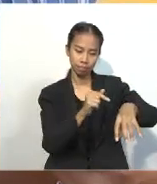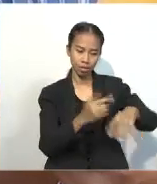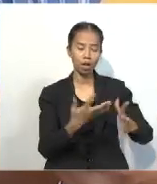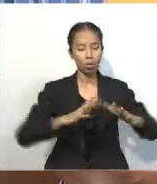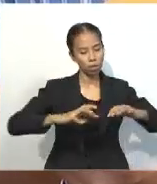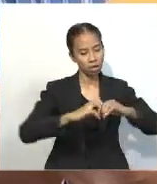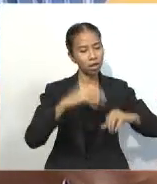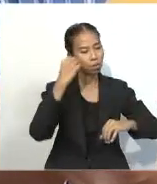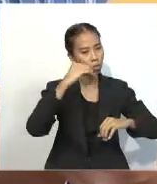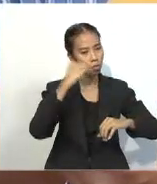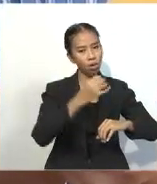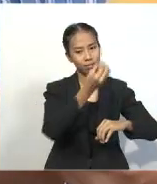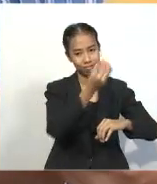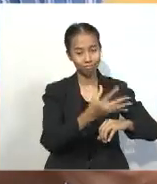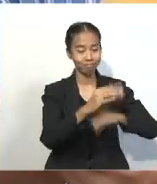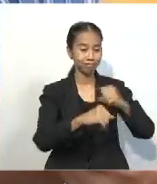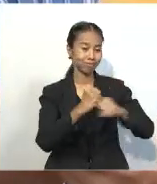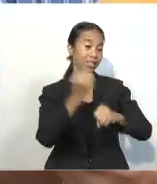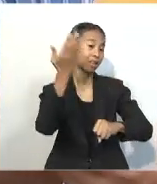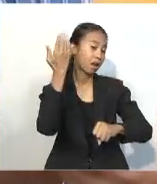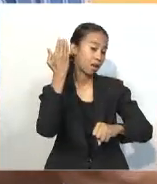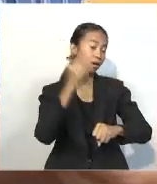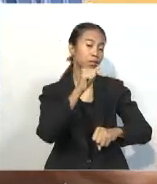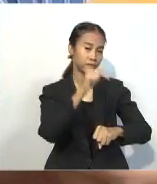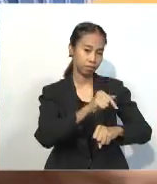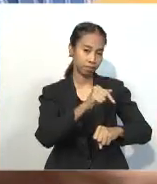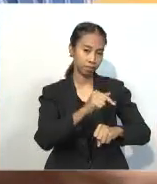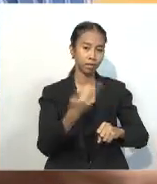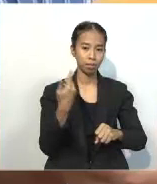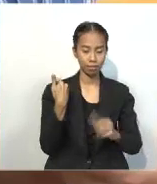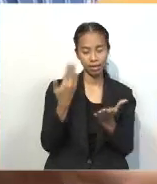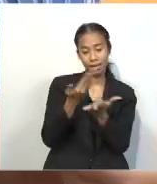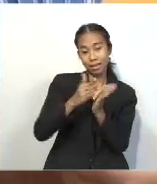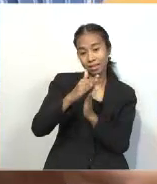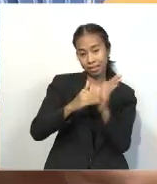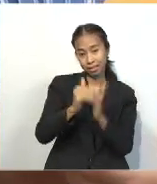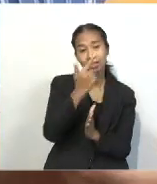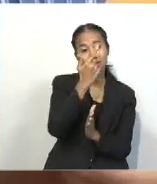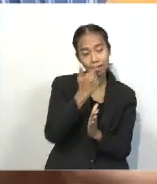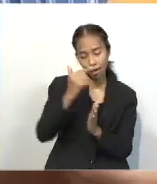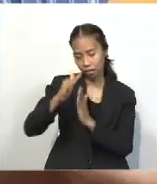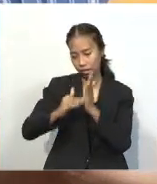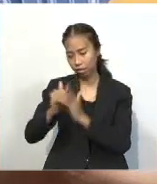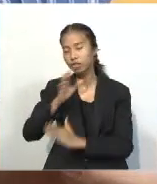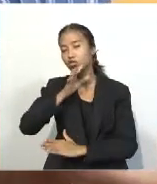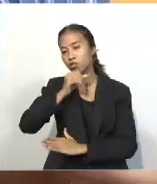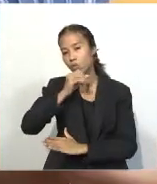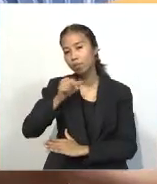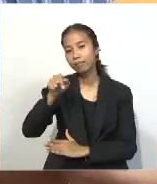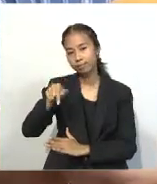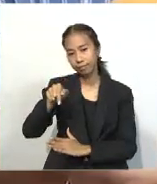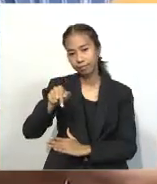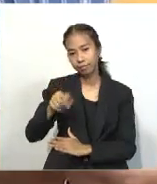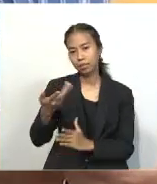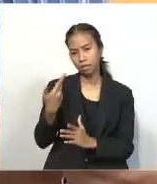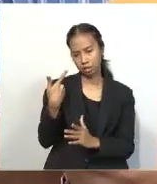เหตุสูงในช่วงที่ผ่านมานะที่เราแบ่งเป็นสีแดงกับสีส้มเนี่ยนะครับเราก็เ